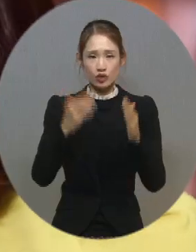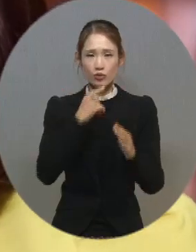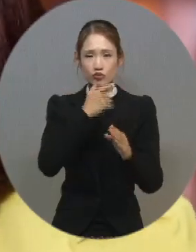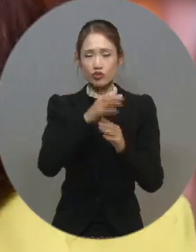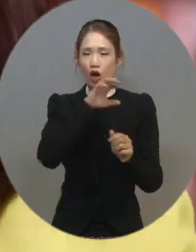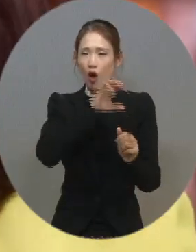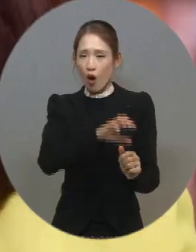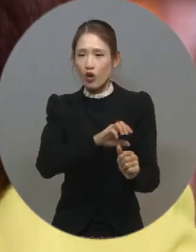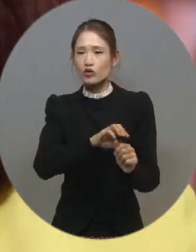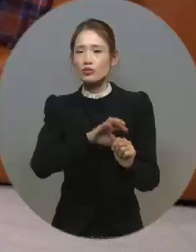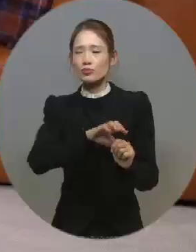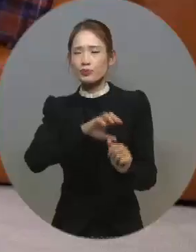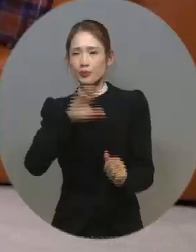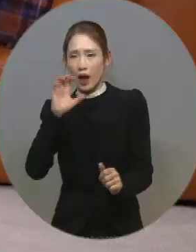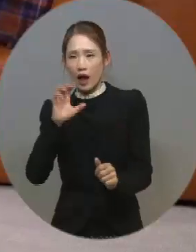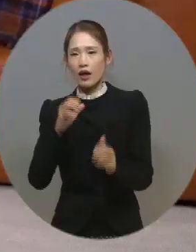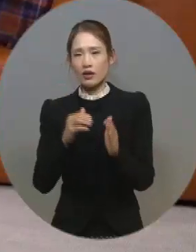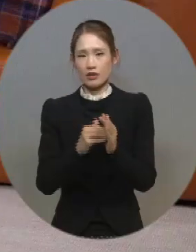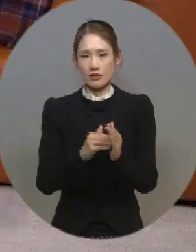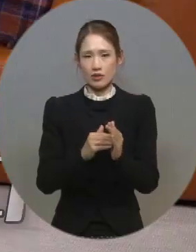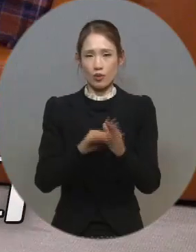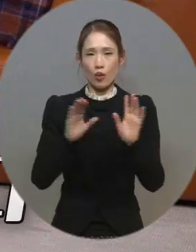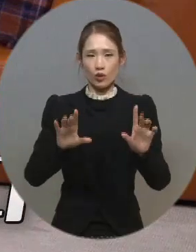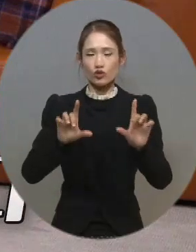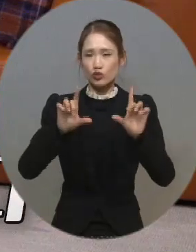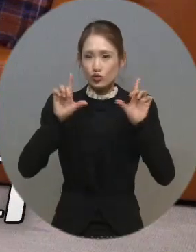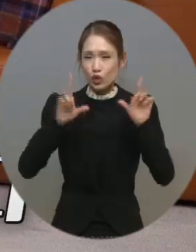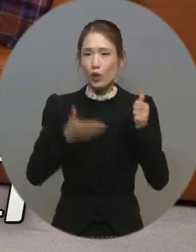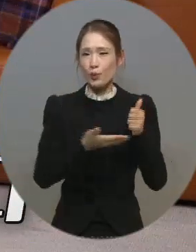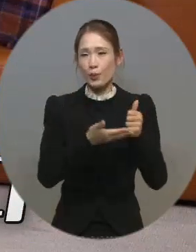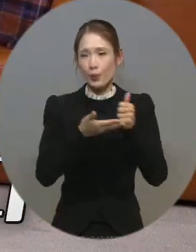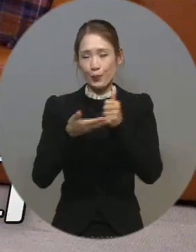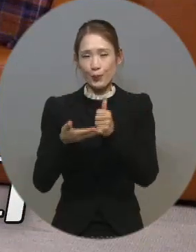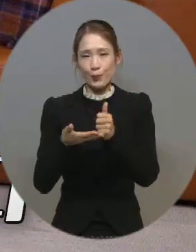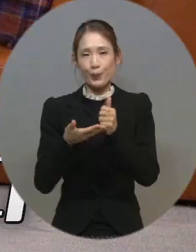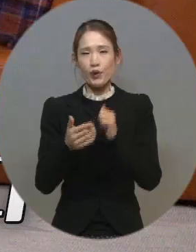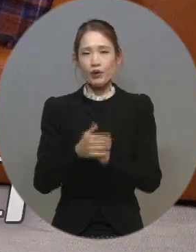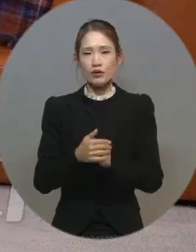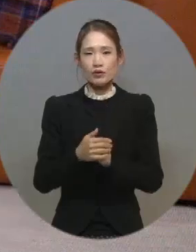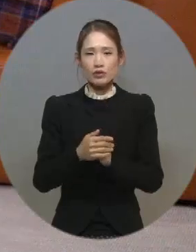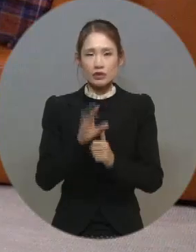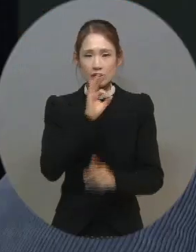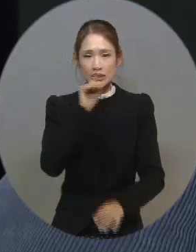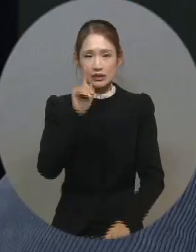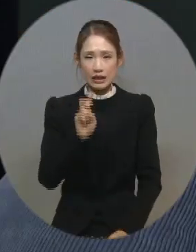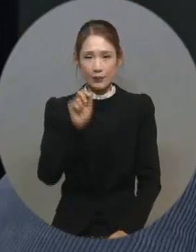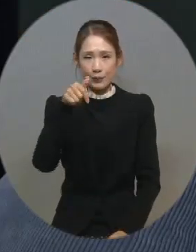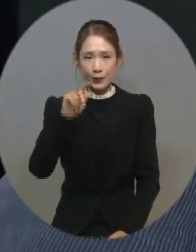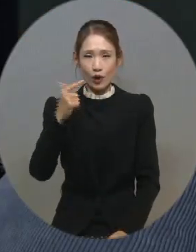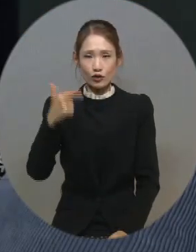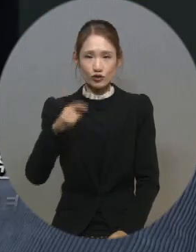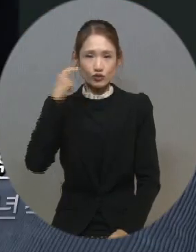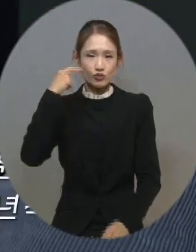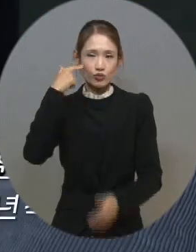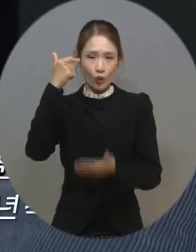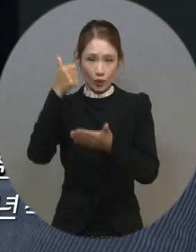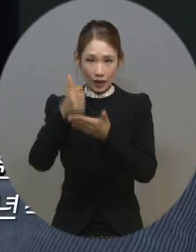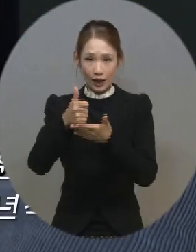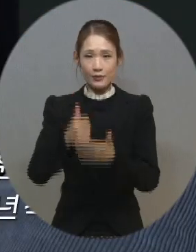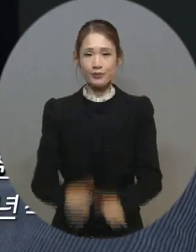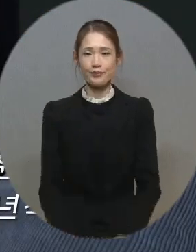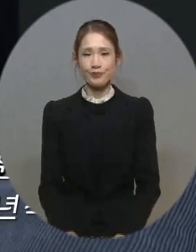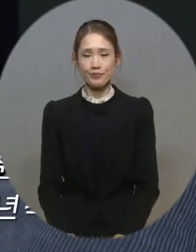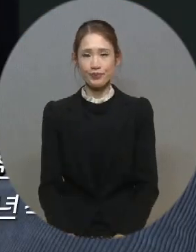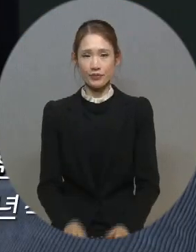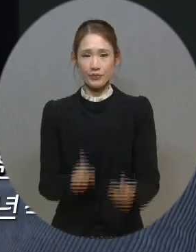수가 있었는데요. 자, 오늘 그 주인공을 모셨습니다. 오늘 통일담담의 주인공은 임현수 목사님입니다. 안녕하세요. 네, 오늘